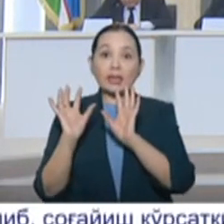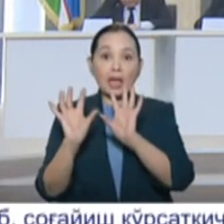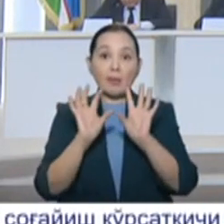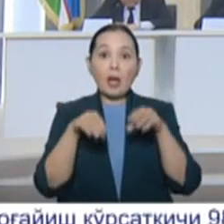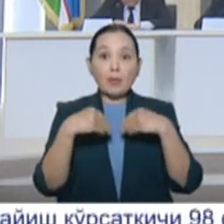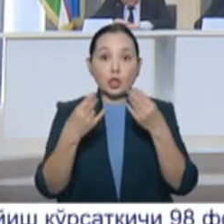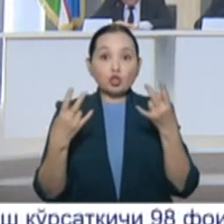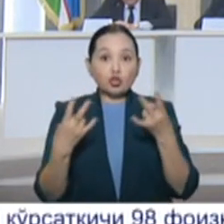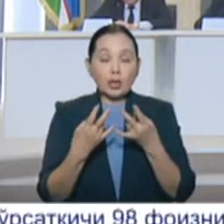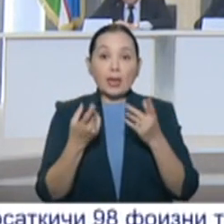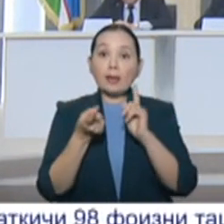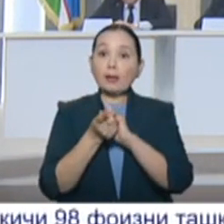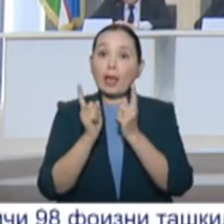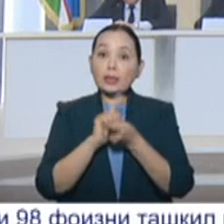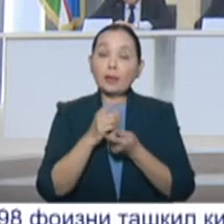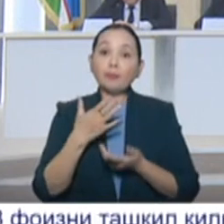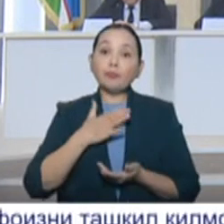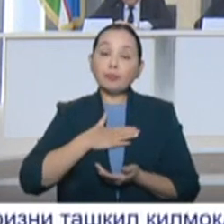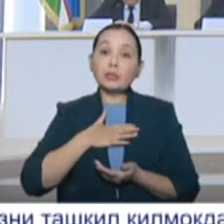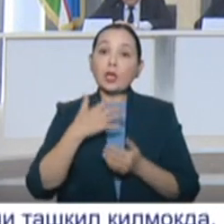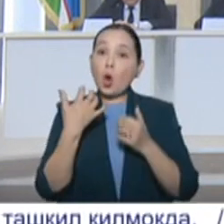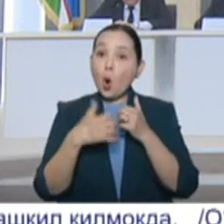berishimiz kerak. Ya'ni bizda